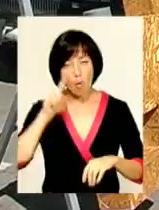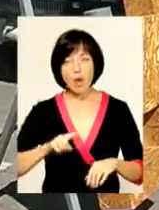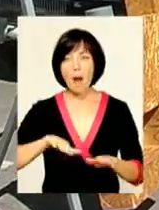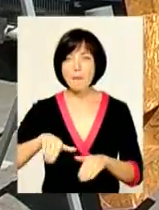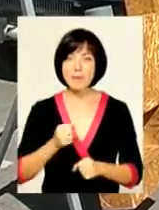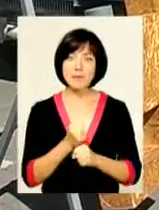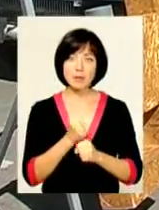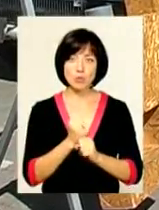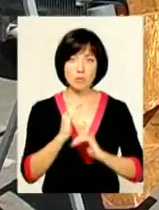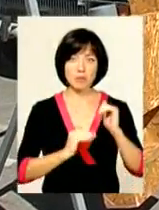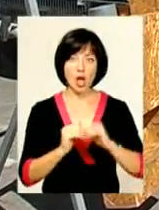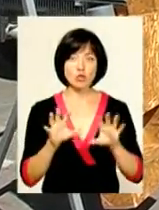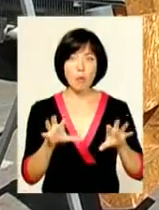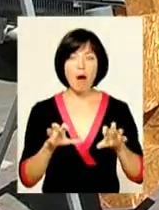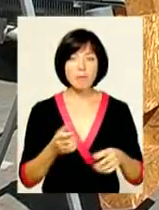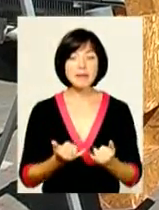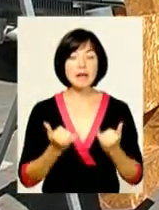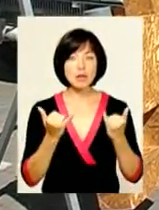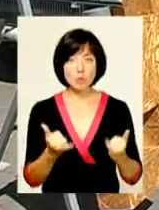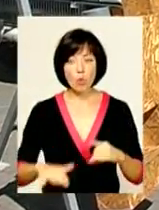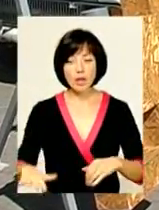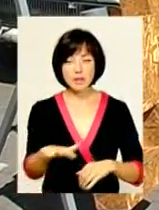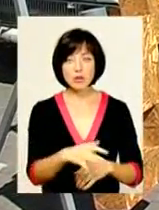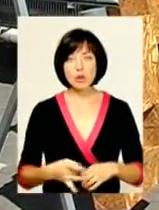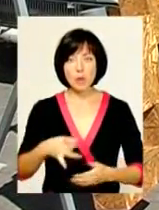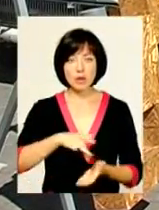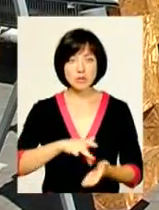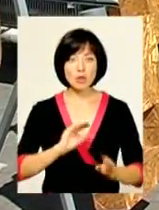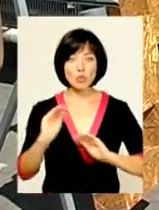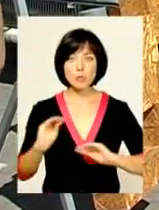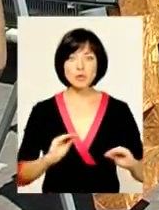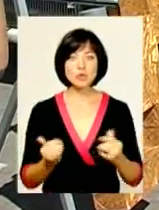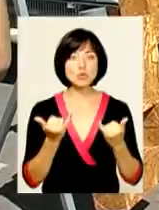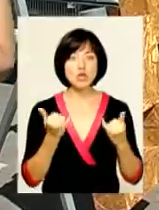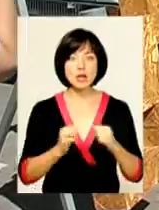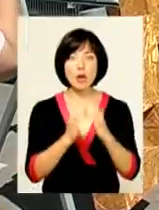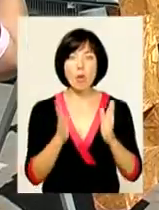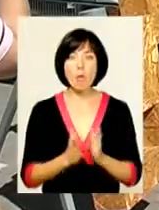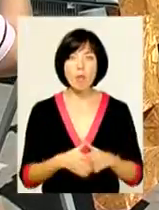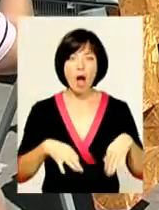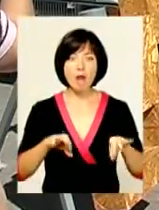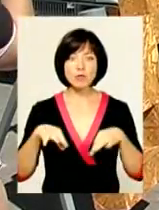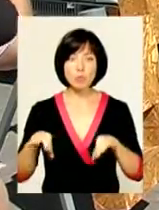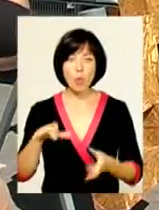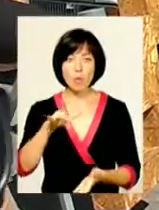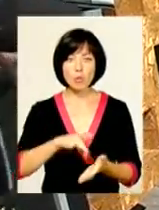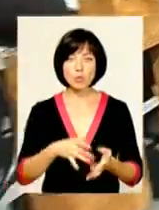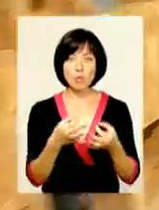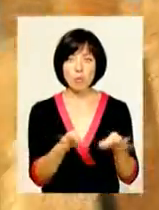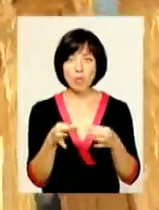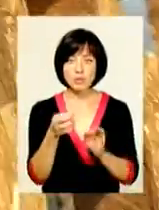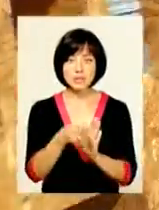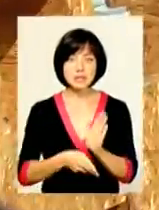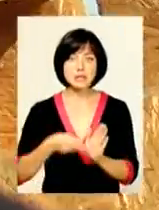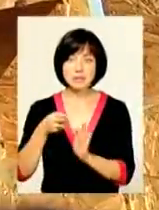потім працюють уже з собаками. Для цього на території регіонального центру облаштували сучасний комплекс з автомобільним пунктом пропуску,